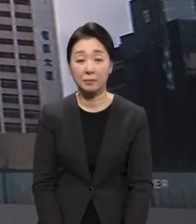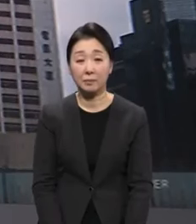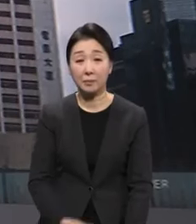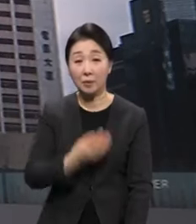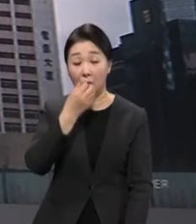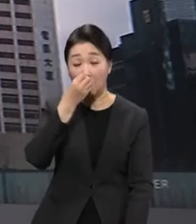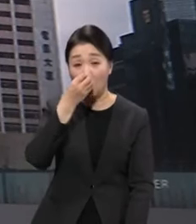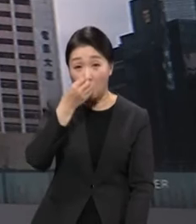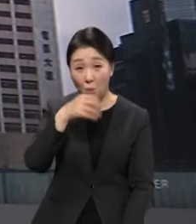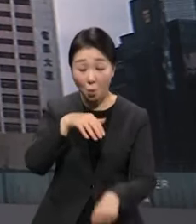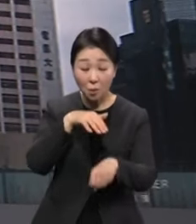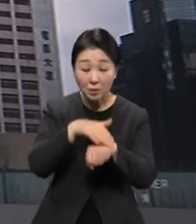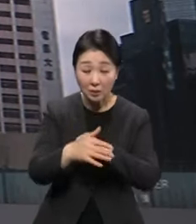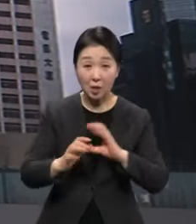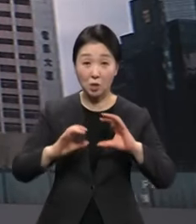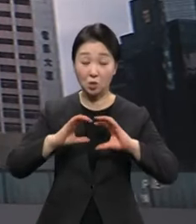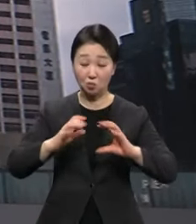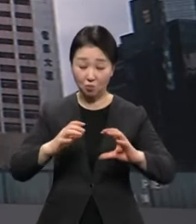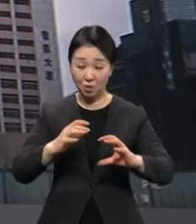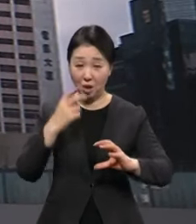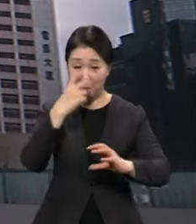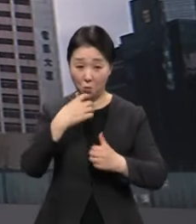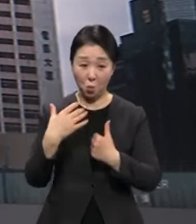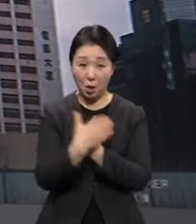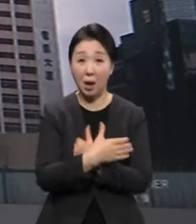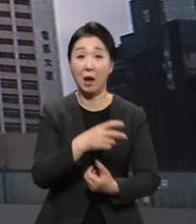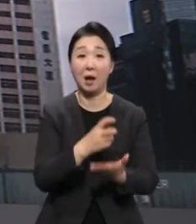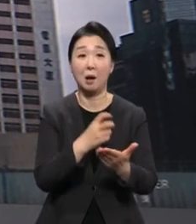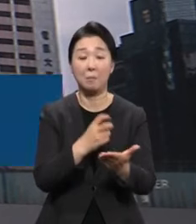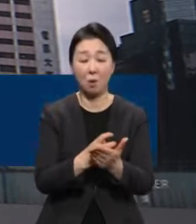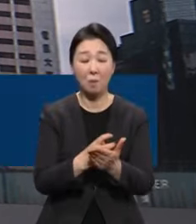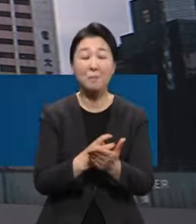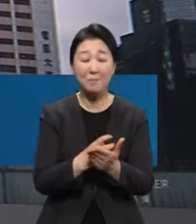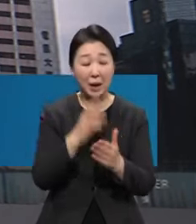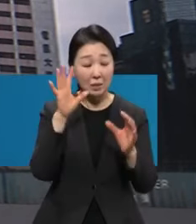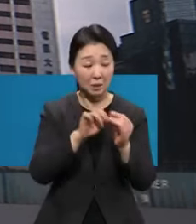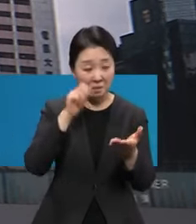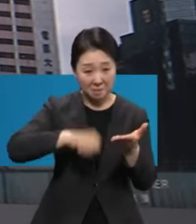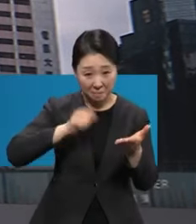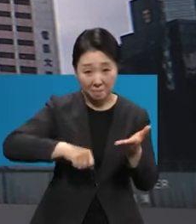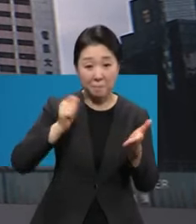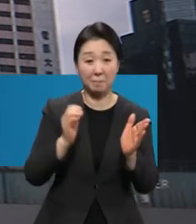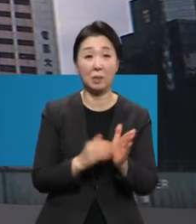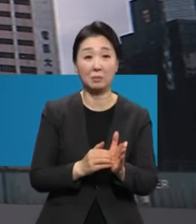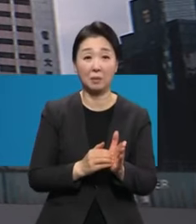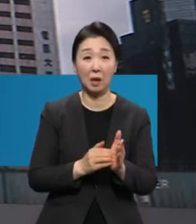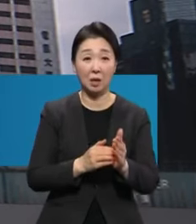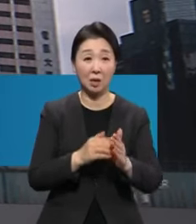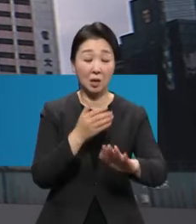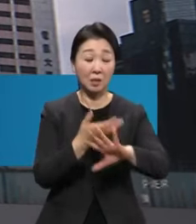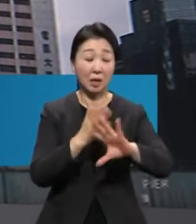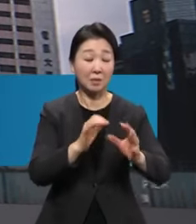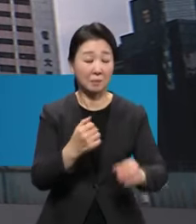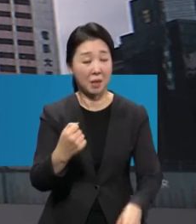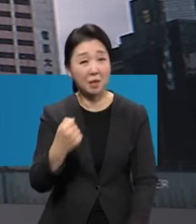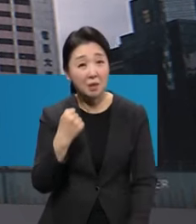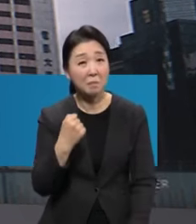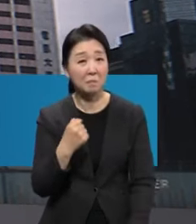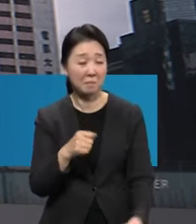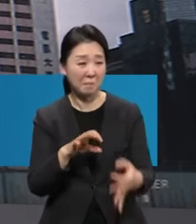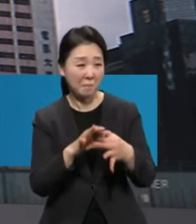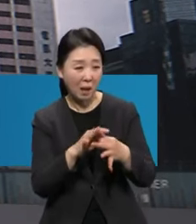홍콩판 국가보안법이 만장일치로 홍콩 의회를 통과했습니다 외국 세력과 결탁한 반역이